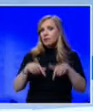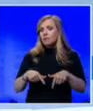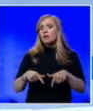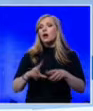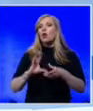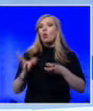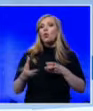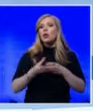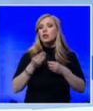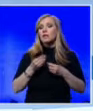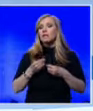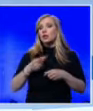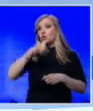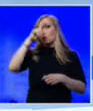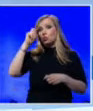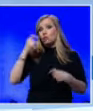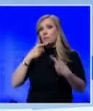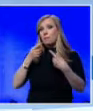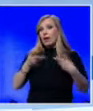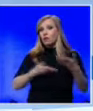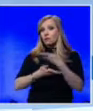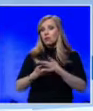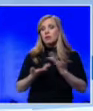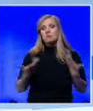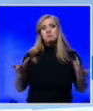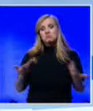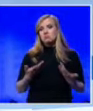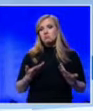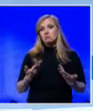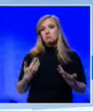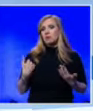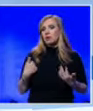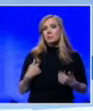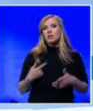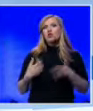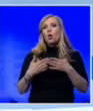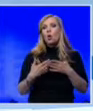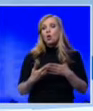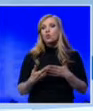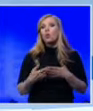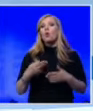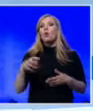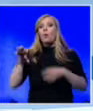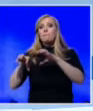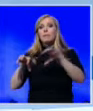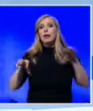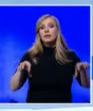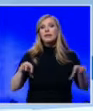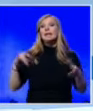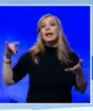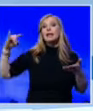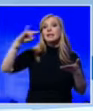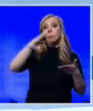колективни трудови преговори. Съвсем пресния случай са обекти по българските летища, в